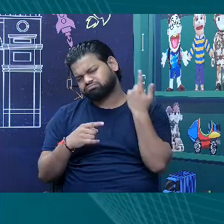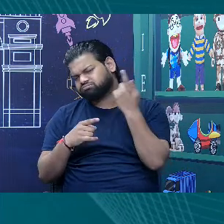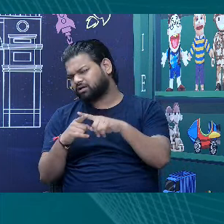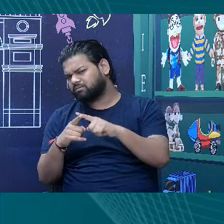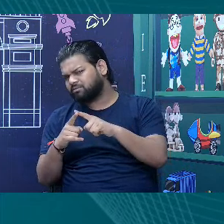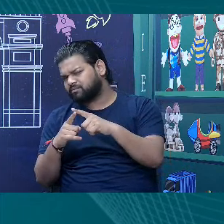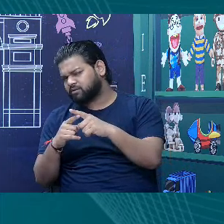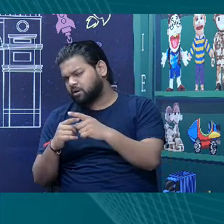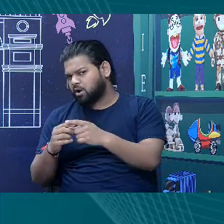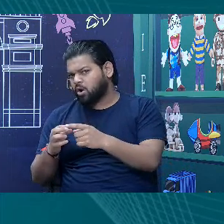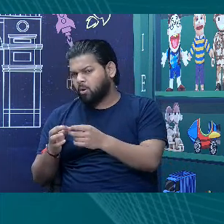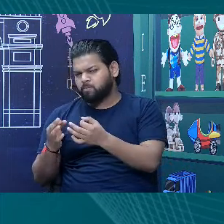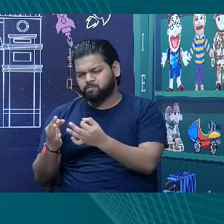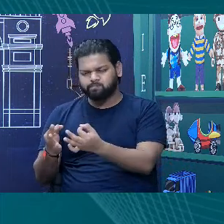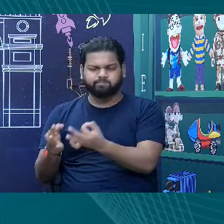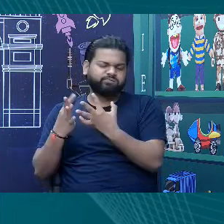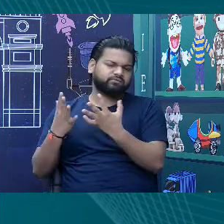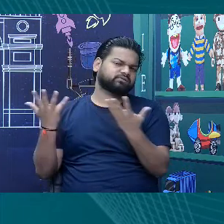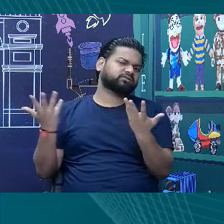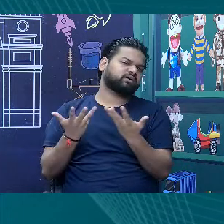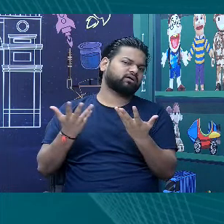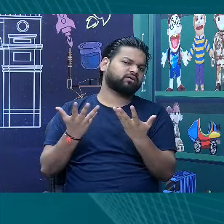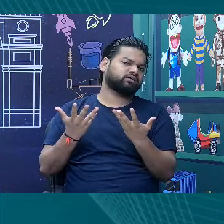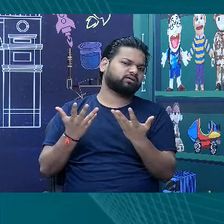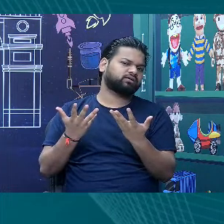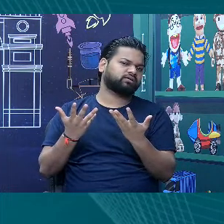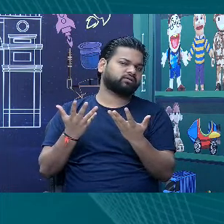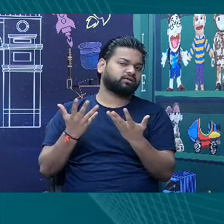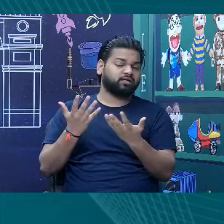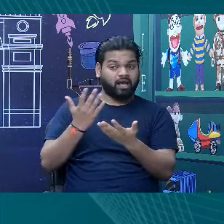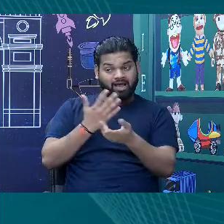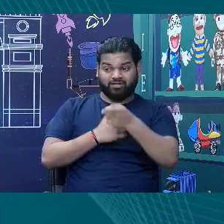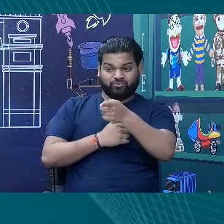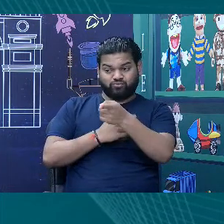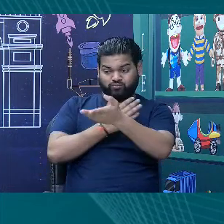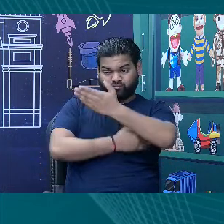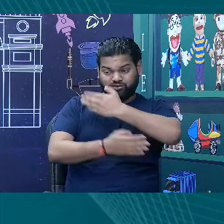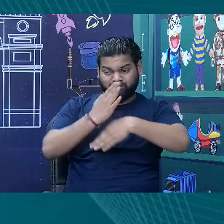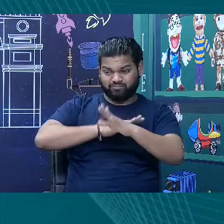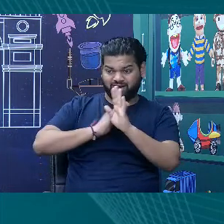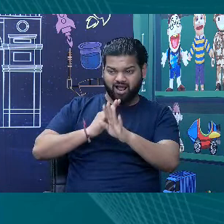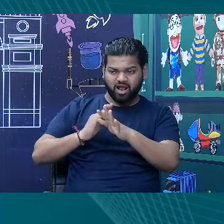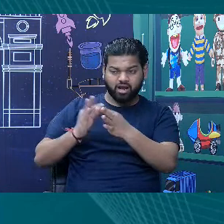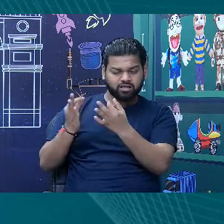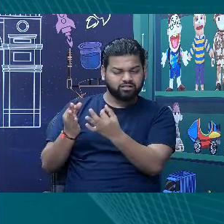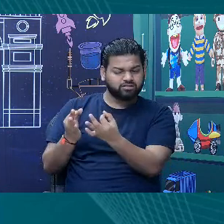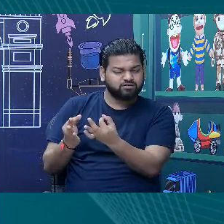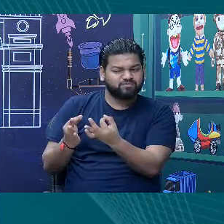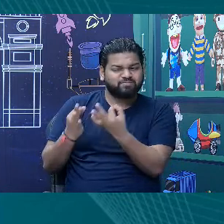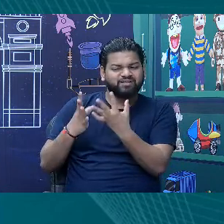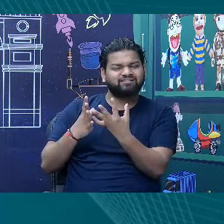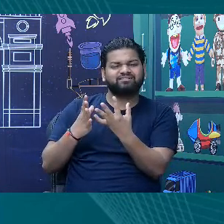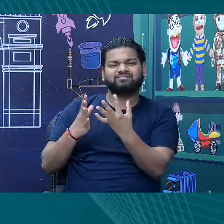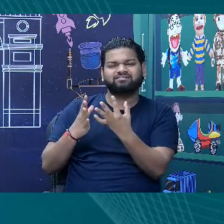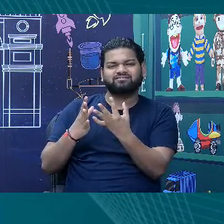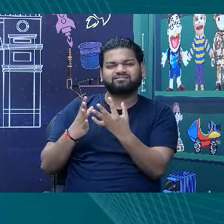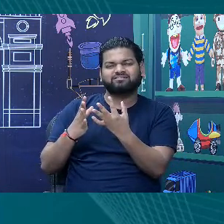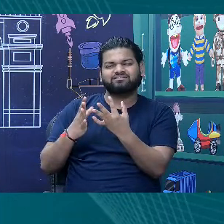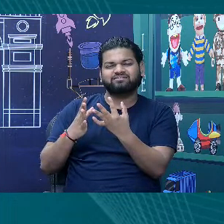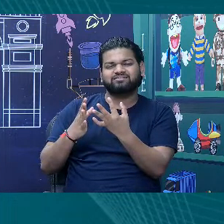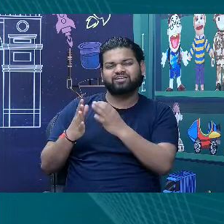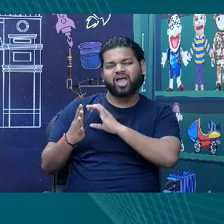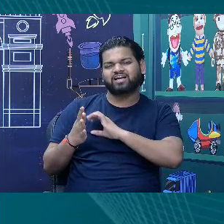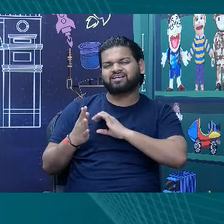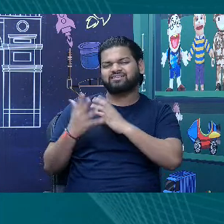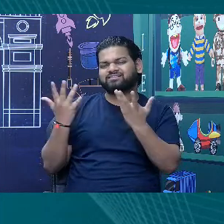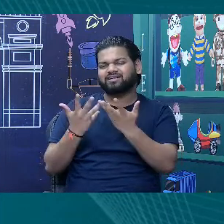think. What is the best thing about being disabled? Kanga asked Hawking. Wow. And Hawking said there is no good in it.